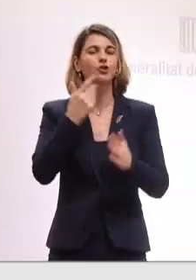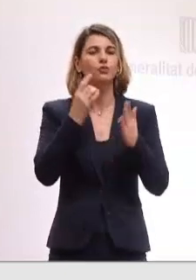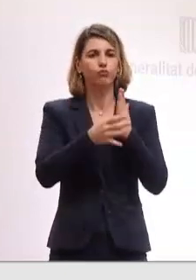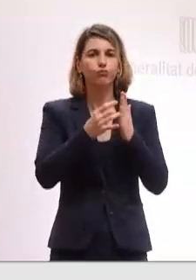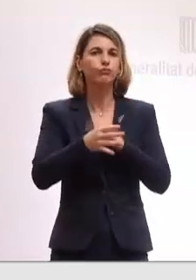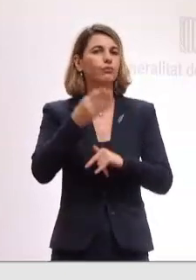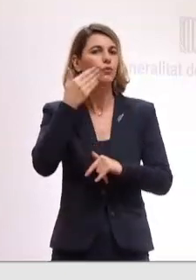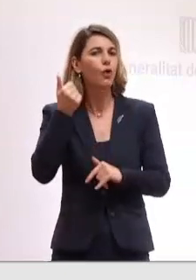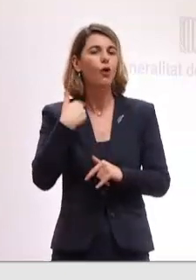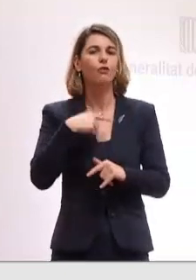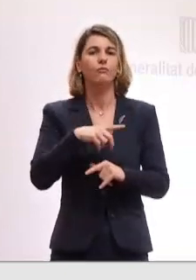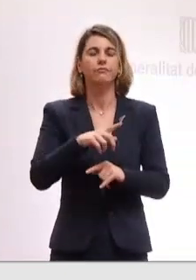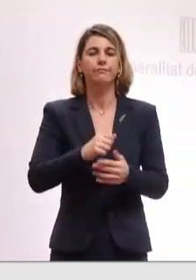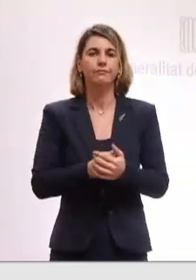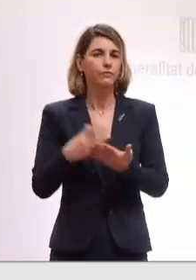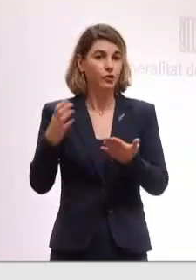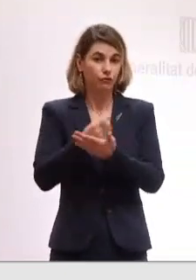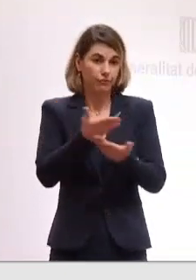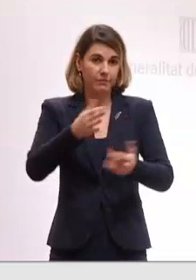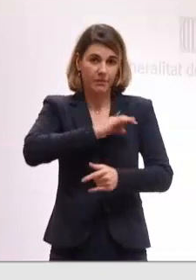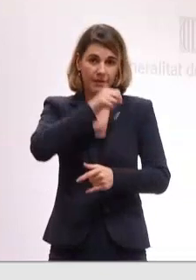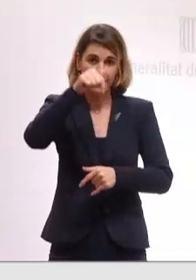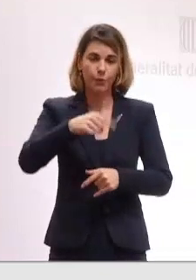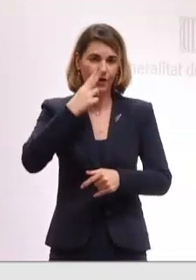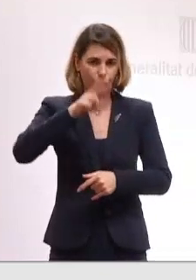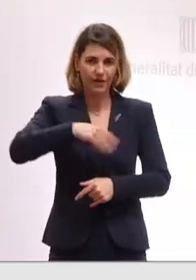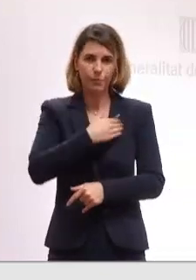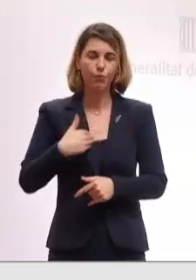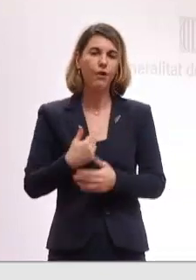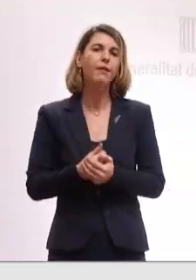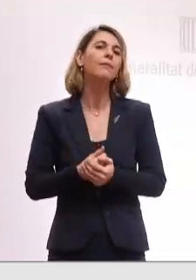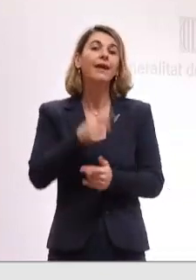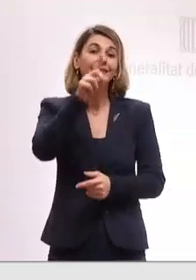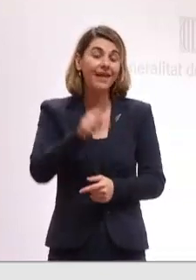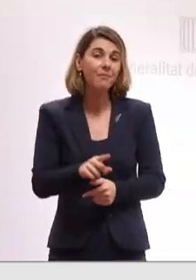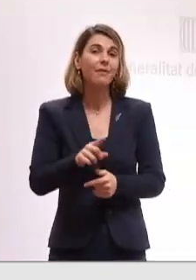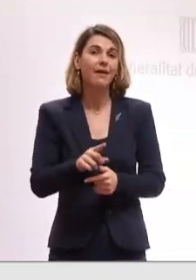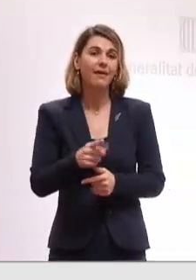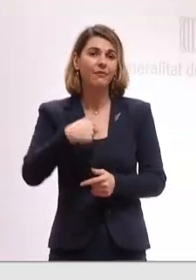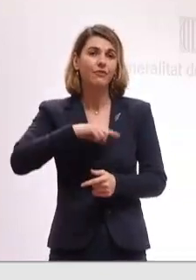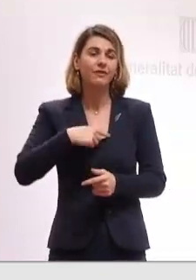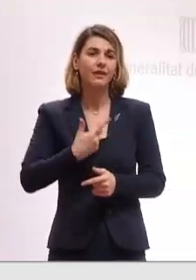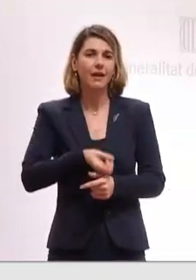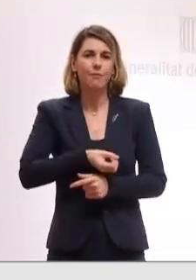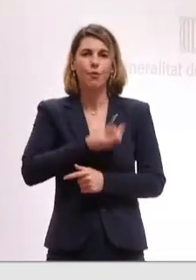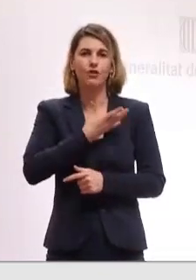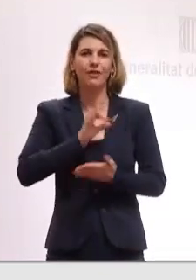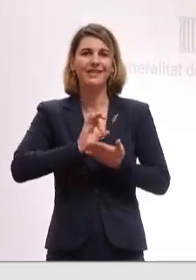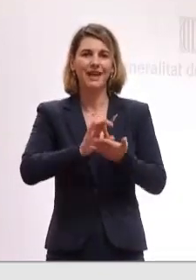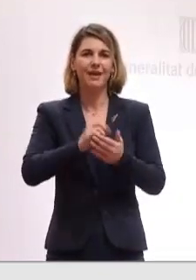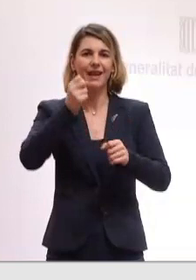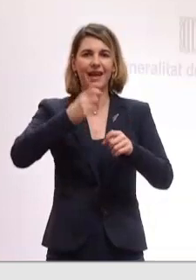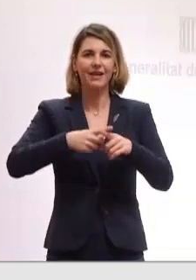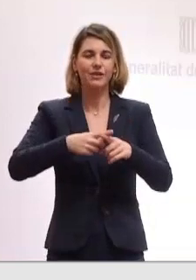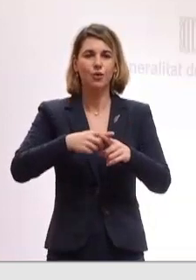i mencions honorífiques que hem volgut reconèixer, també amb la vocació de servei de